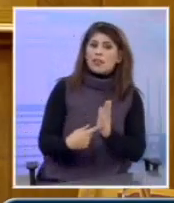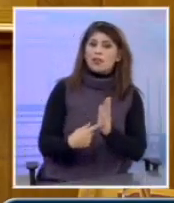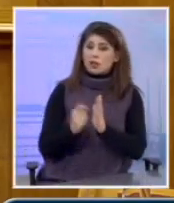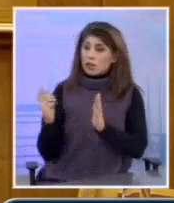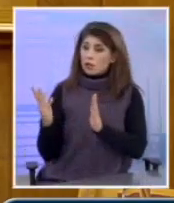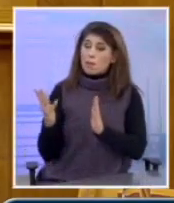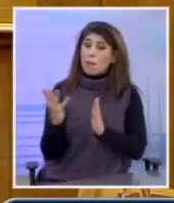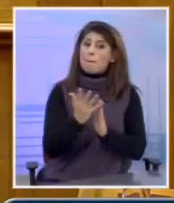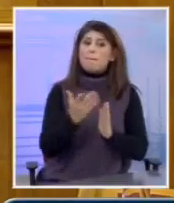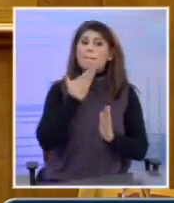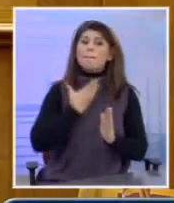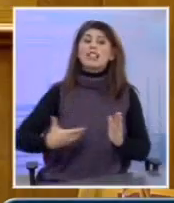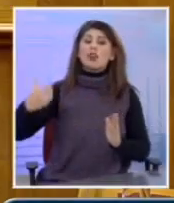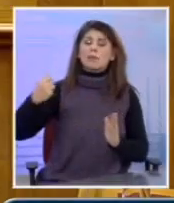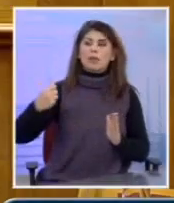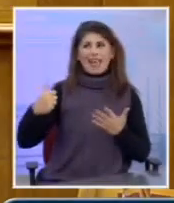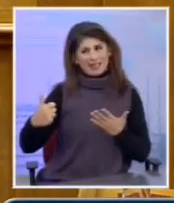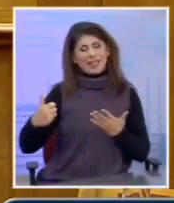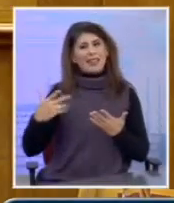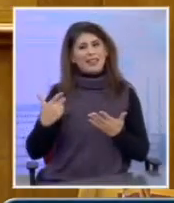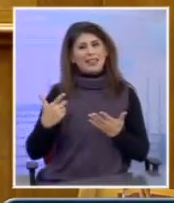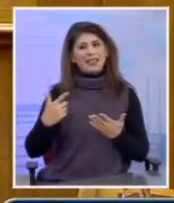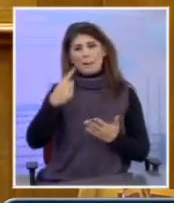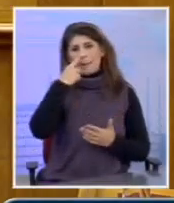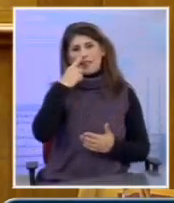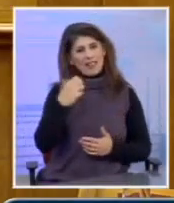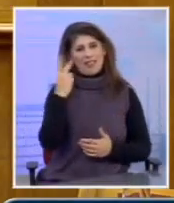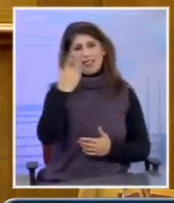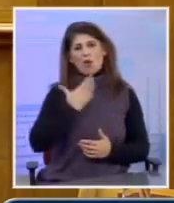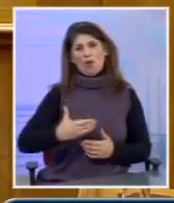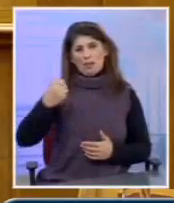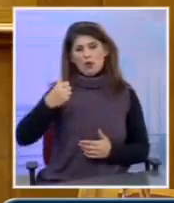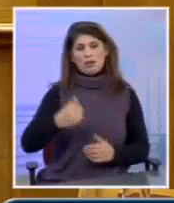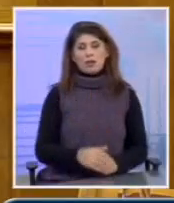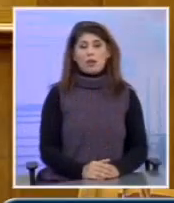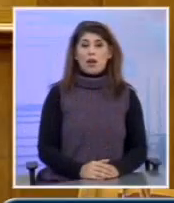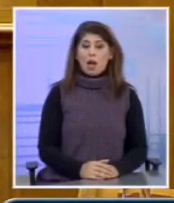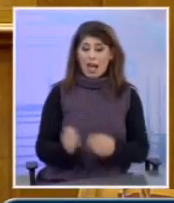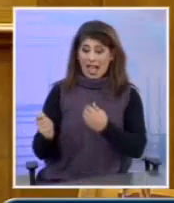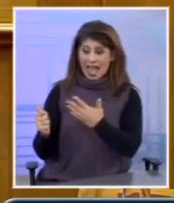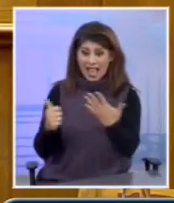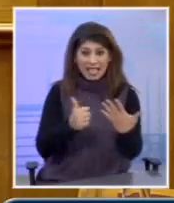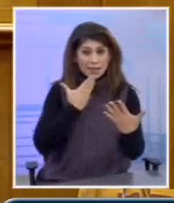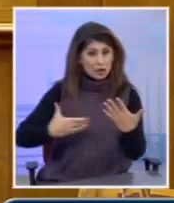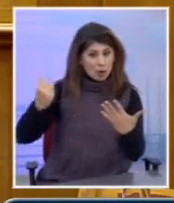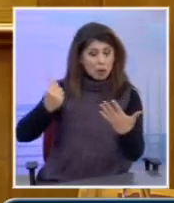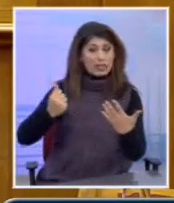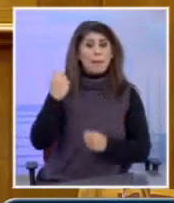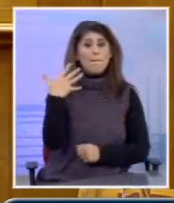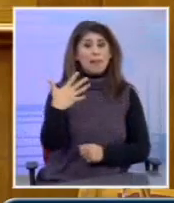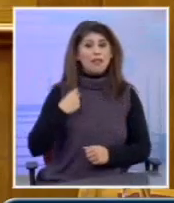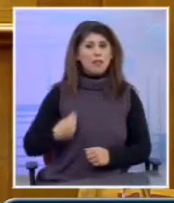5 Μητροπολίτες. 6, γιατί η Λέσβος έχει 2. Και όλοι μαζί